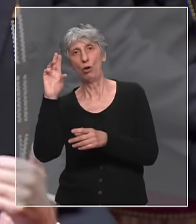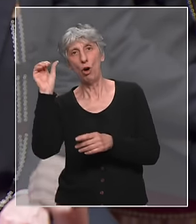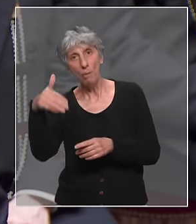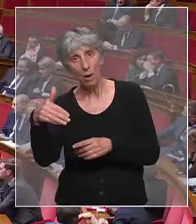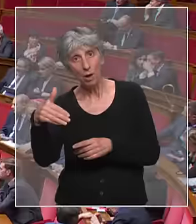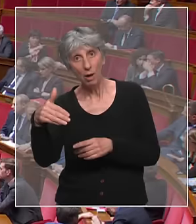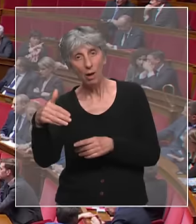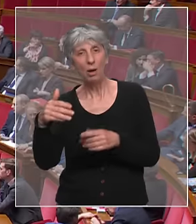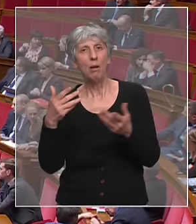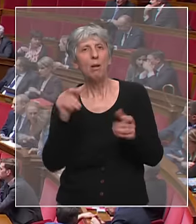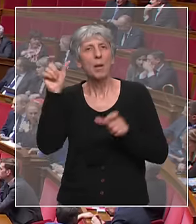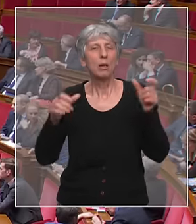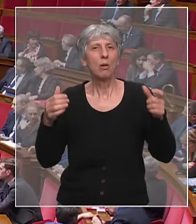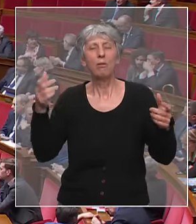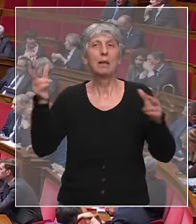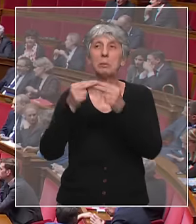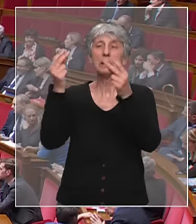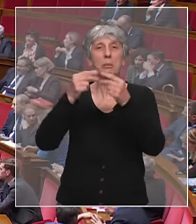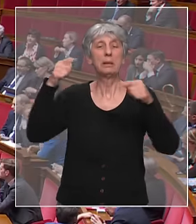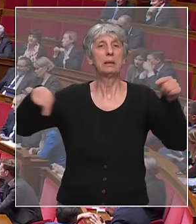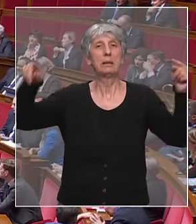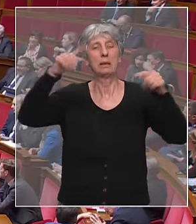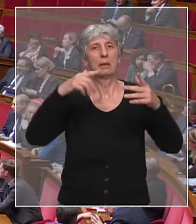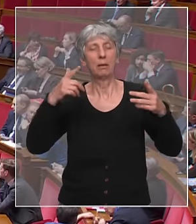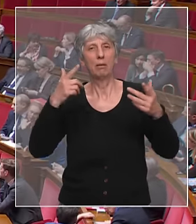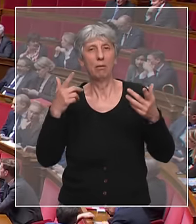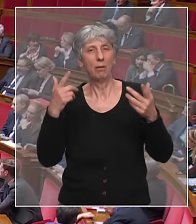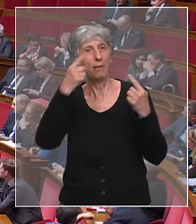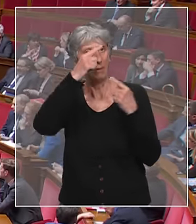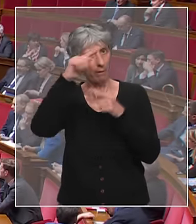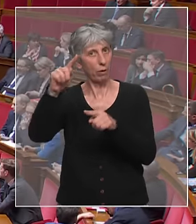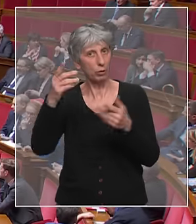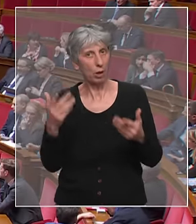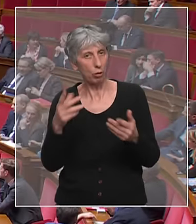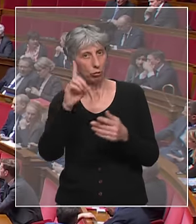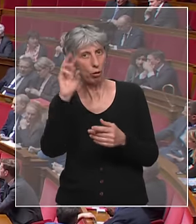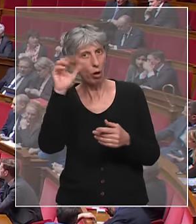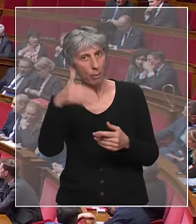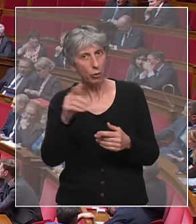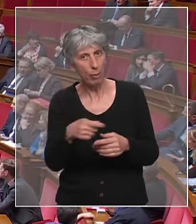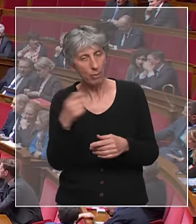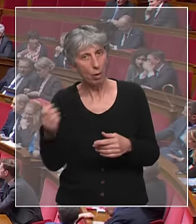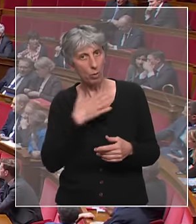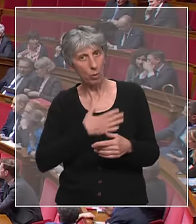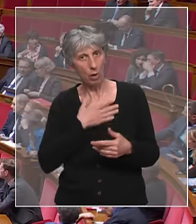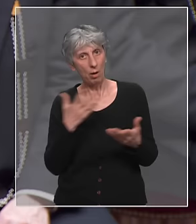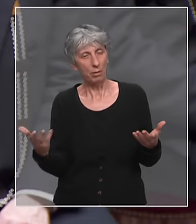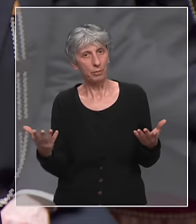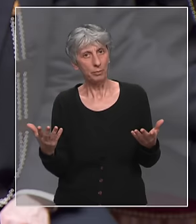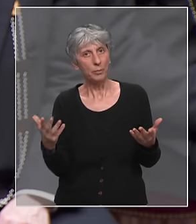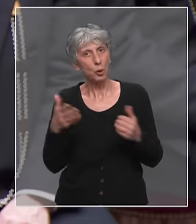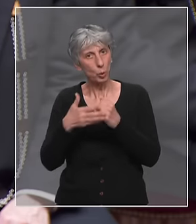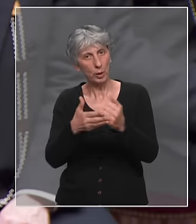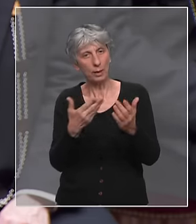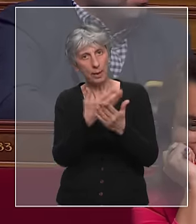ceux que j'entends en permanence nous expliquer qu'ils se font les défenseurs des territoires ultramarins seraient mieux indiqués à soutenir